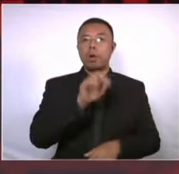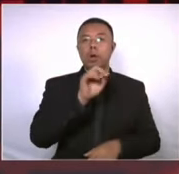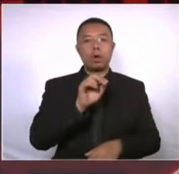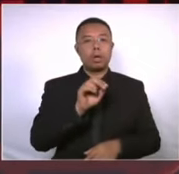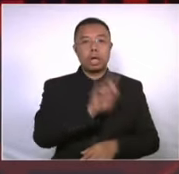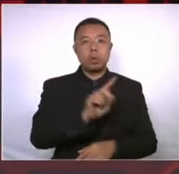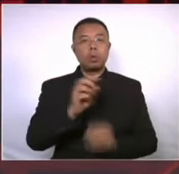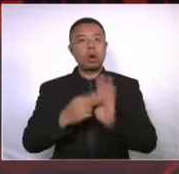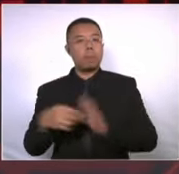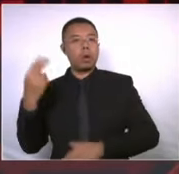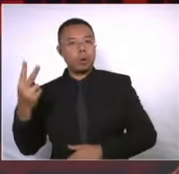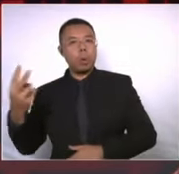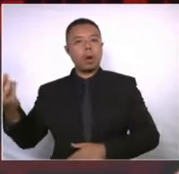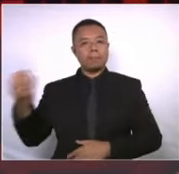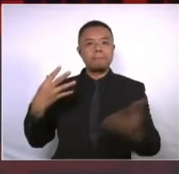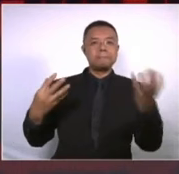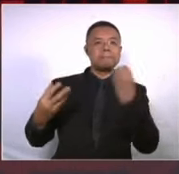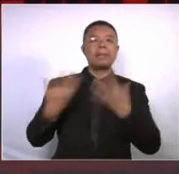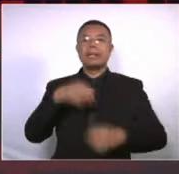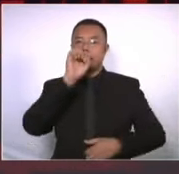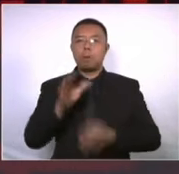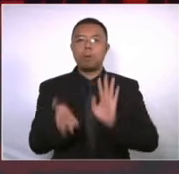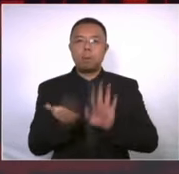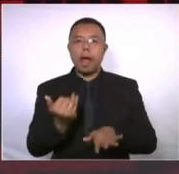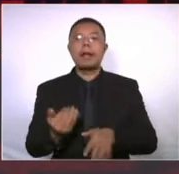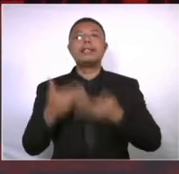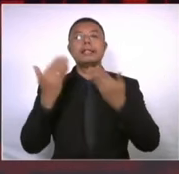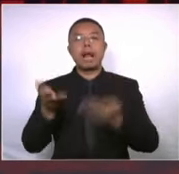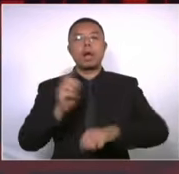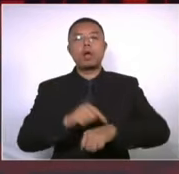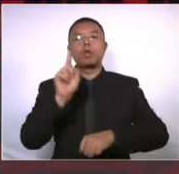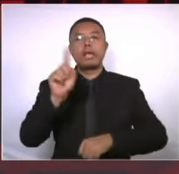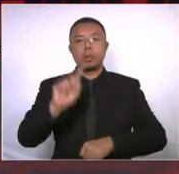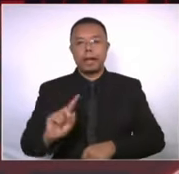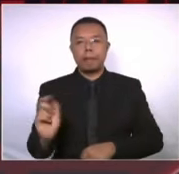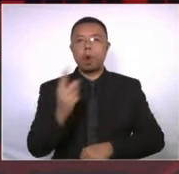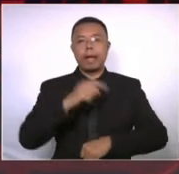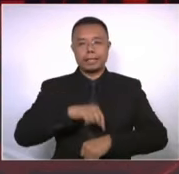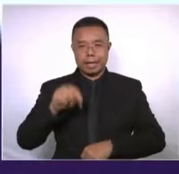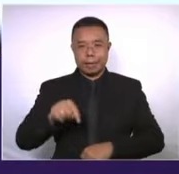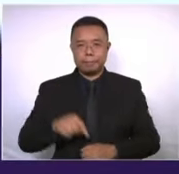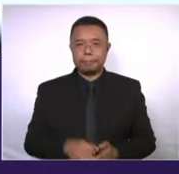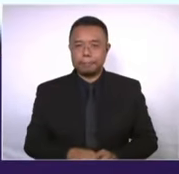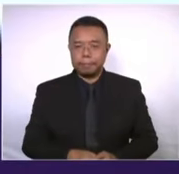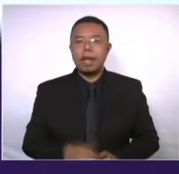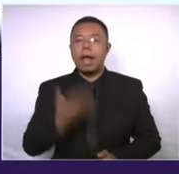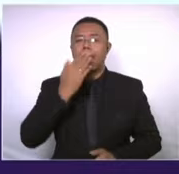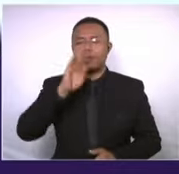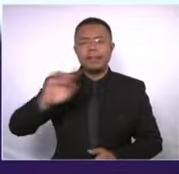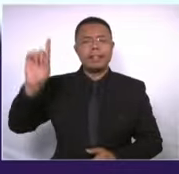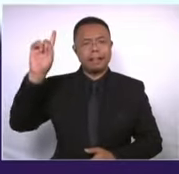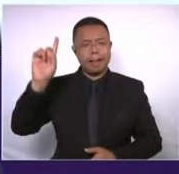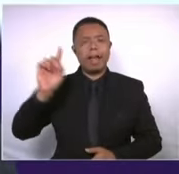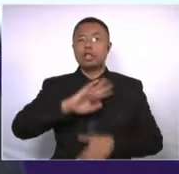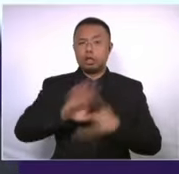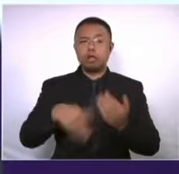oleh pakin dan Pak Gibran waktu anda 1 menit untuk menanggapi dimulai dari bapak menyampaikannya Alhamdulillah